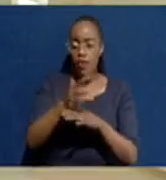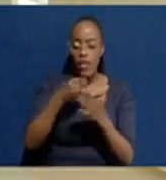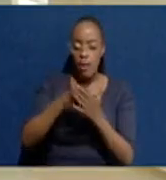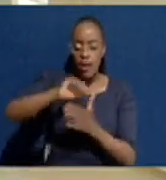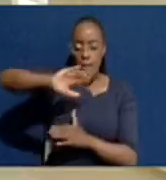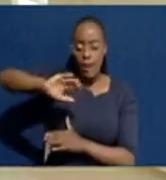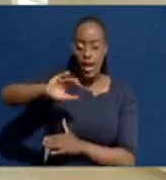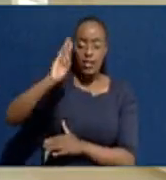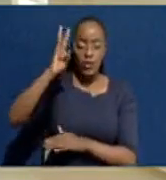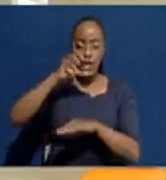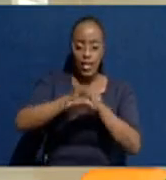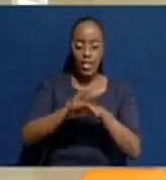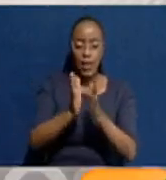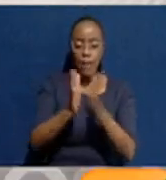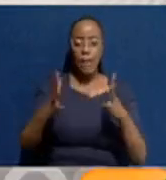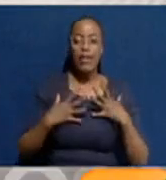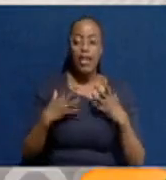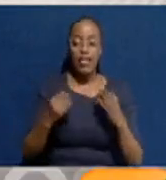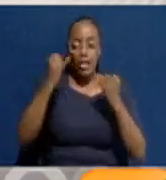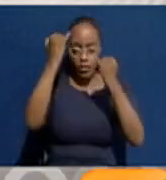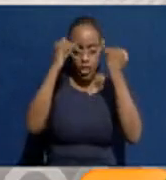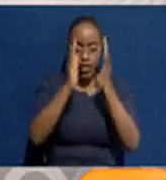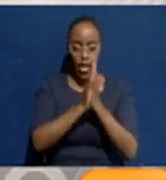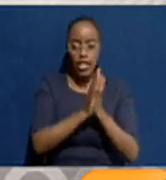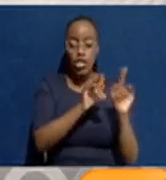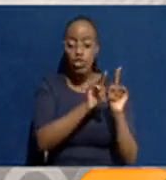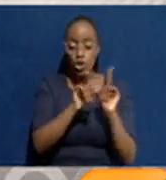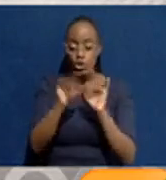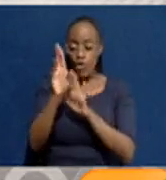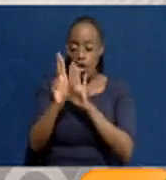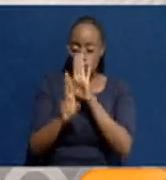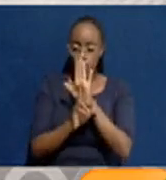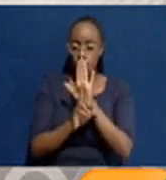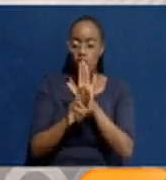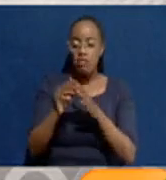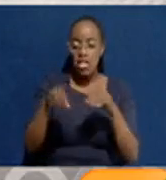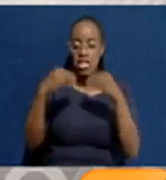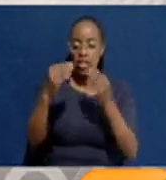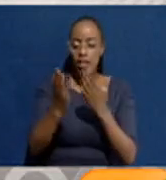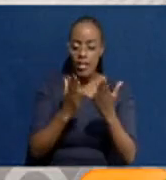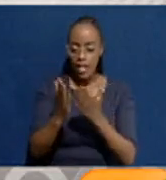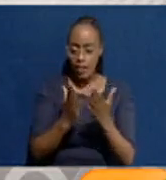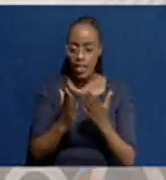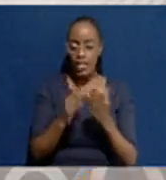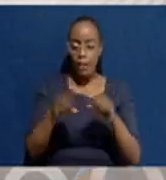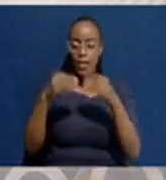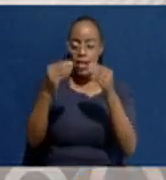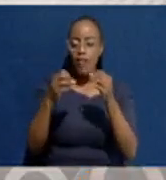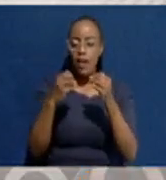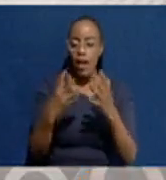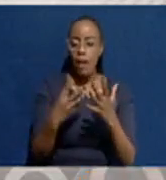zilizosalia. Afya ya umma, uvumbuzi, usimamizi wa sheria za afya na viwango vya utoaji huduma zikipewa mgao wa